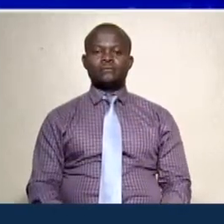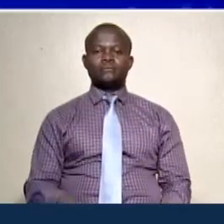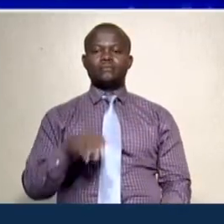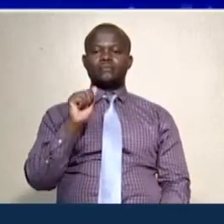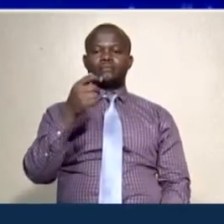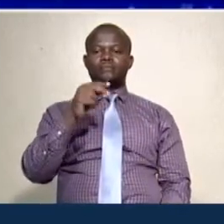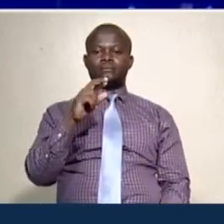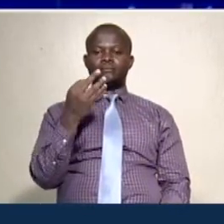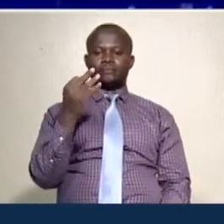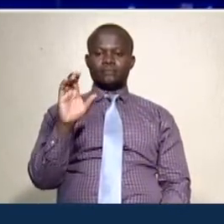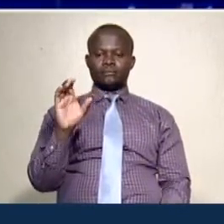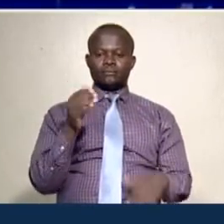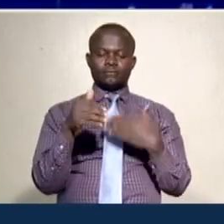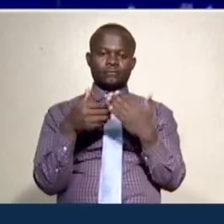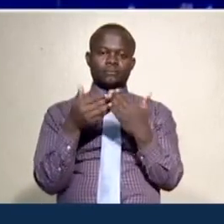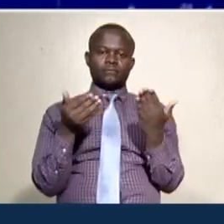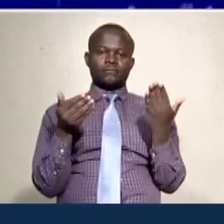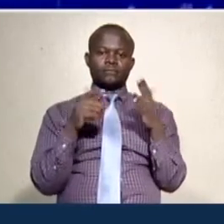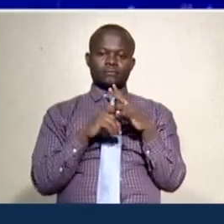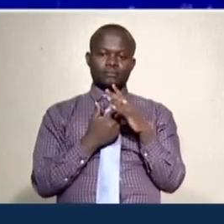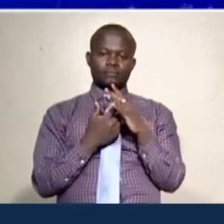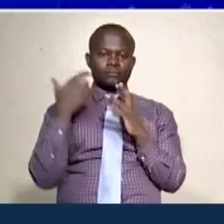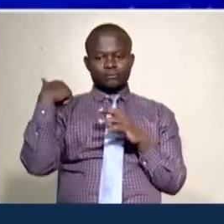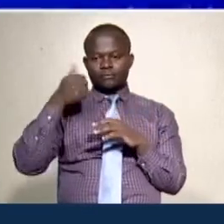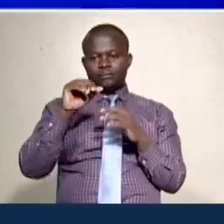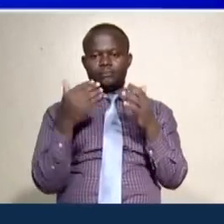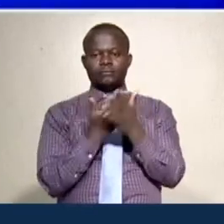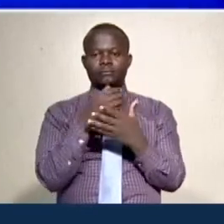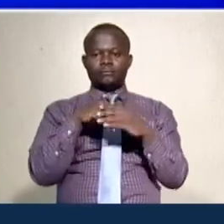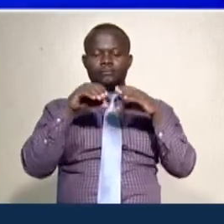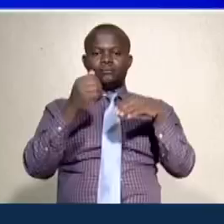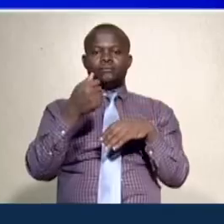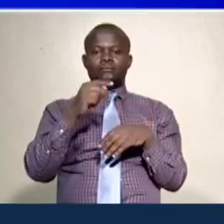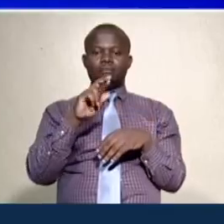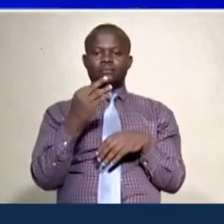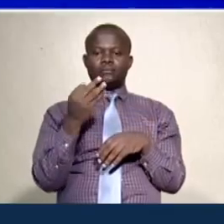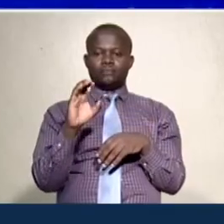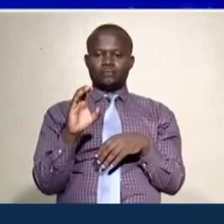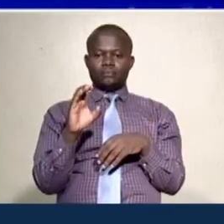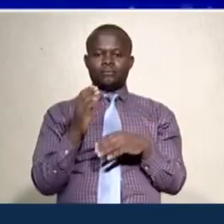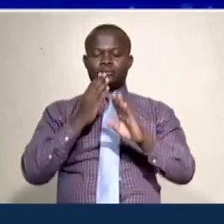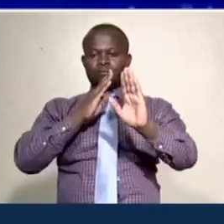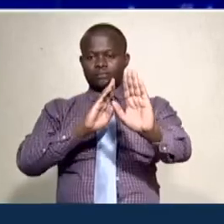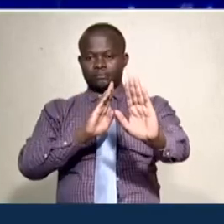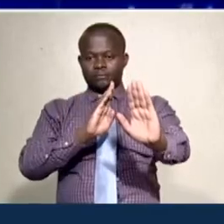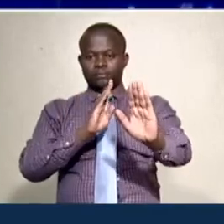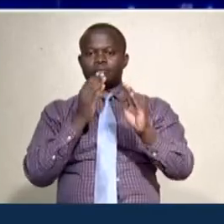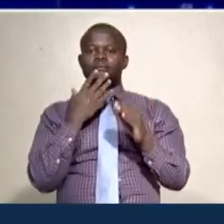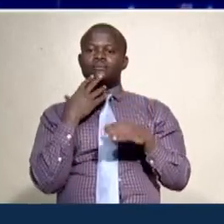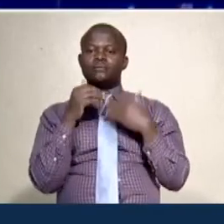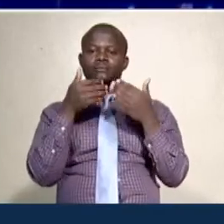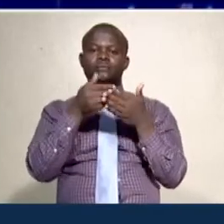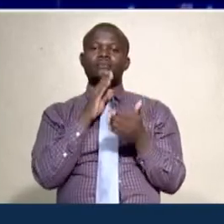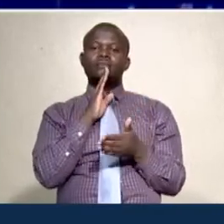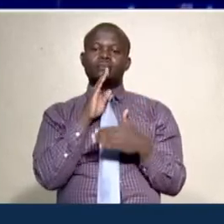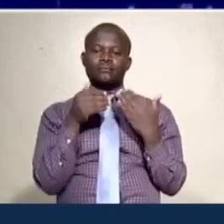ni ugushaka intsinzi rero akaba nawe yatangiye imirimo ye mishya muri ekipe ya APR. Tujye mu mukino wa karate. Kuri uyu wa gatanu kugera kuri